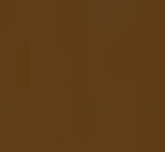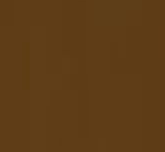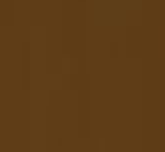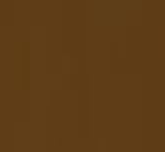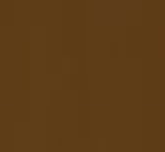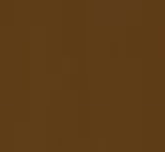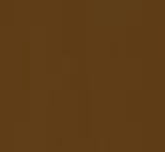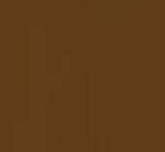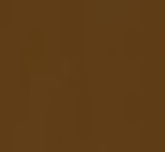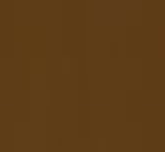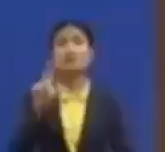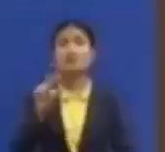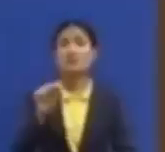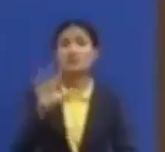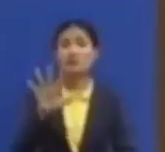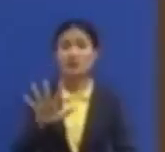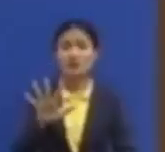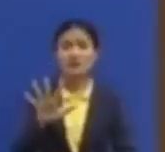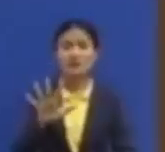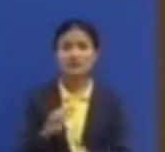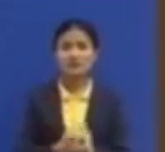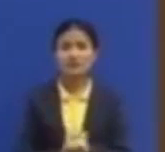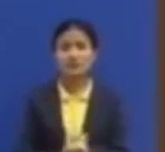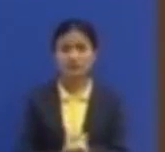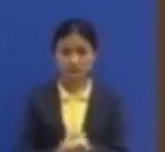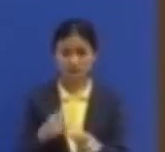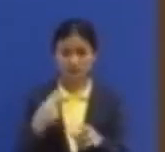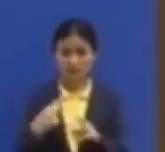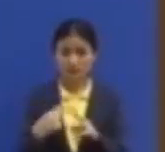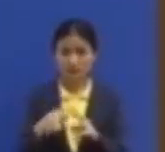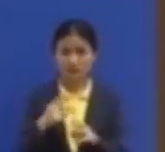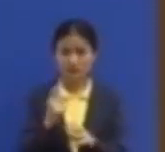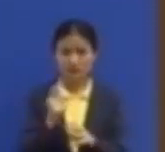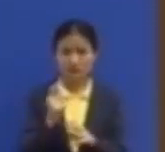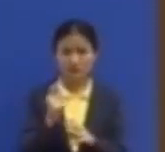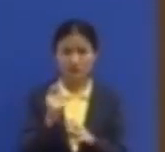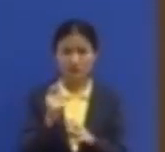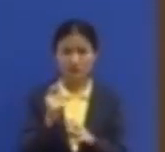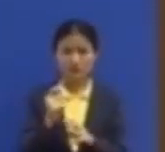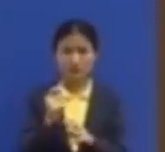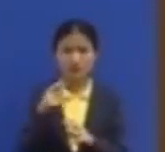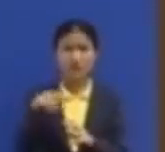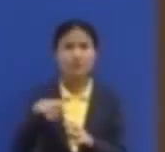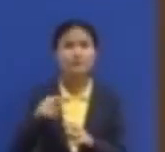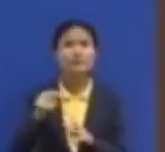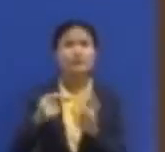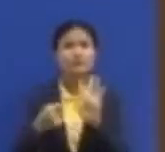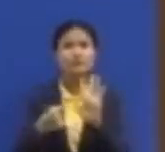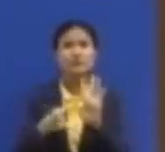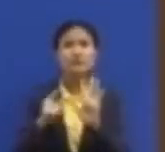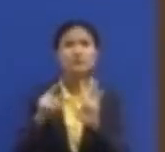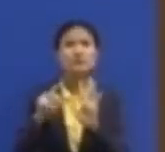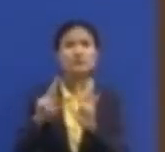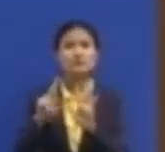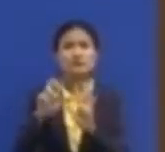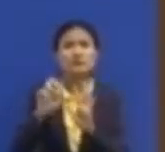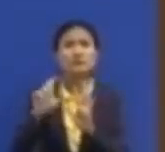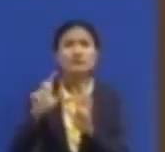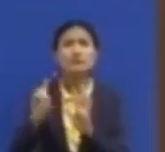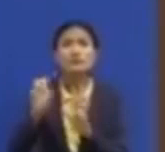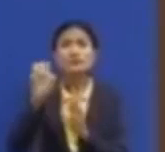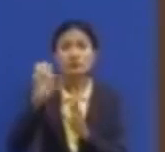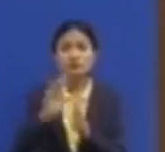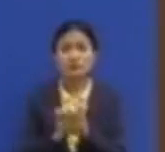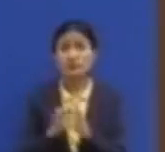ล235นางอภิรดีตันตาพร236พลเอกอภิรั